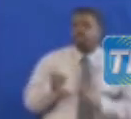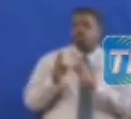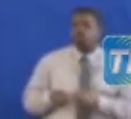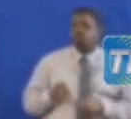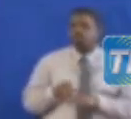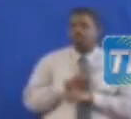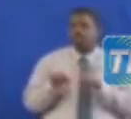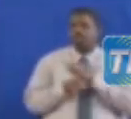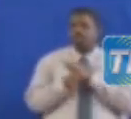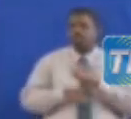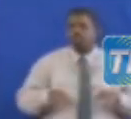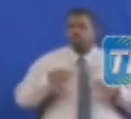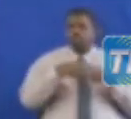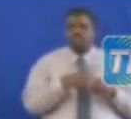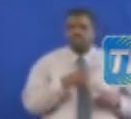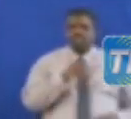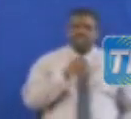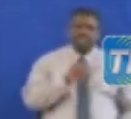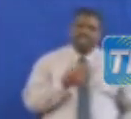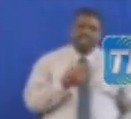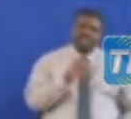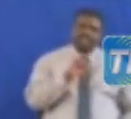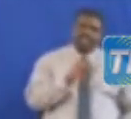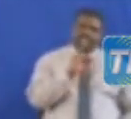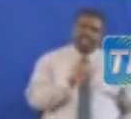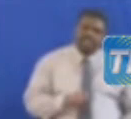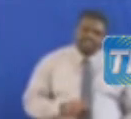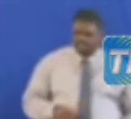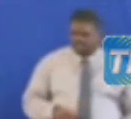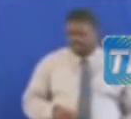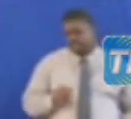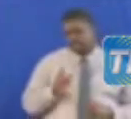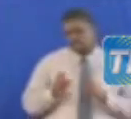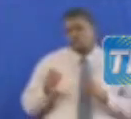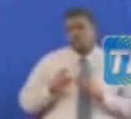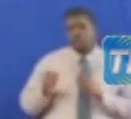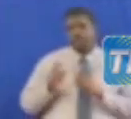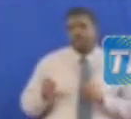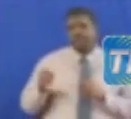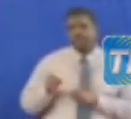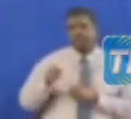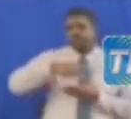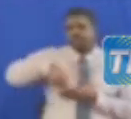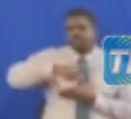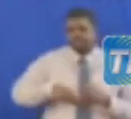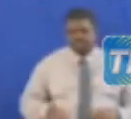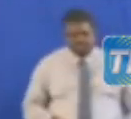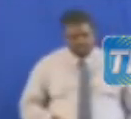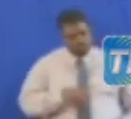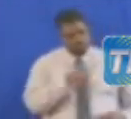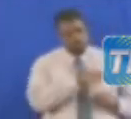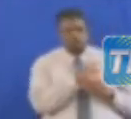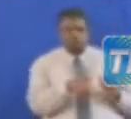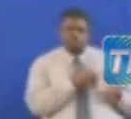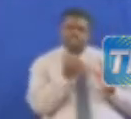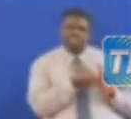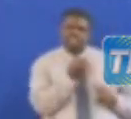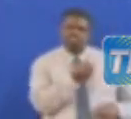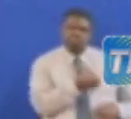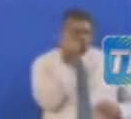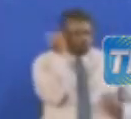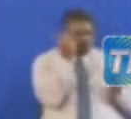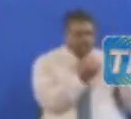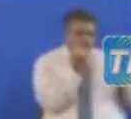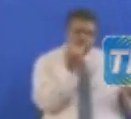na makamu mwenyekiti Kirumbe Ngenda, Mheshimiwa wa jimbo la Kigoma mjini, na wajumbe wote wa kamati ya sheria ndogo kwa ushauri